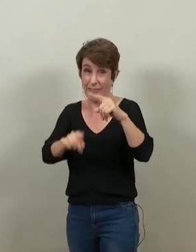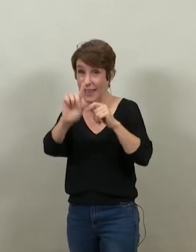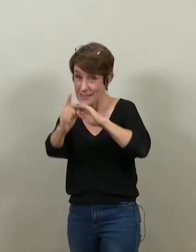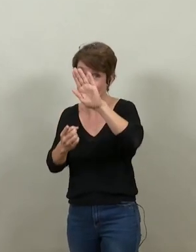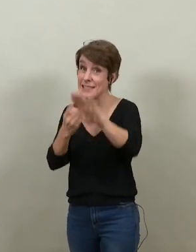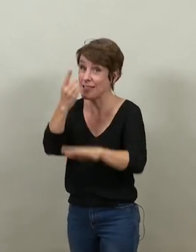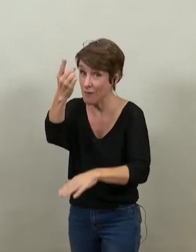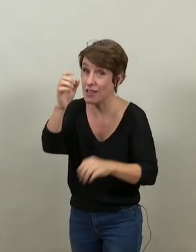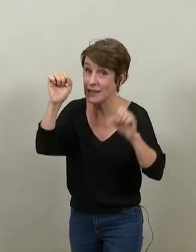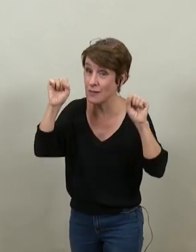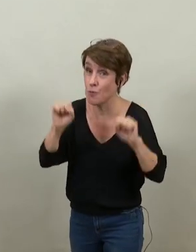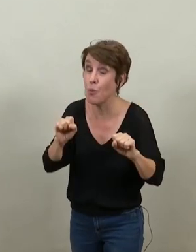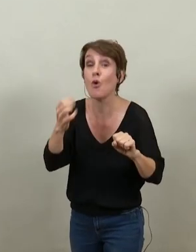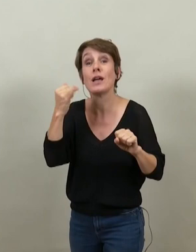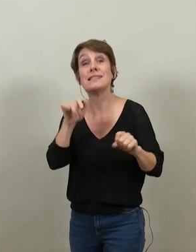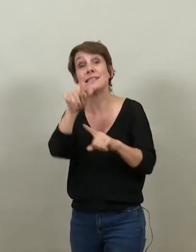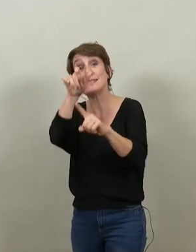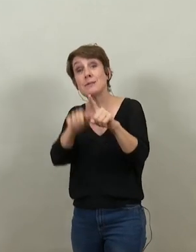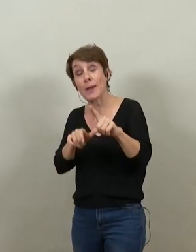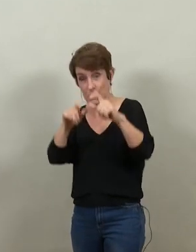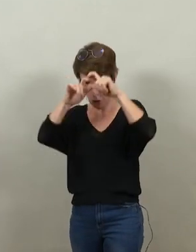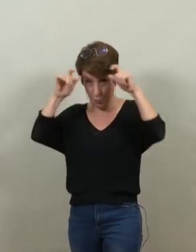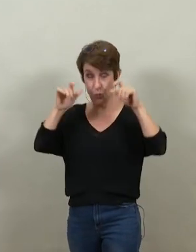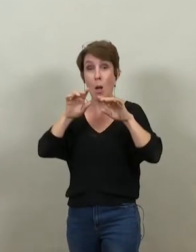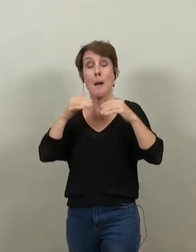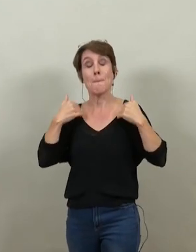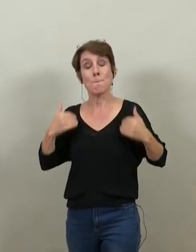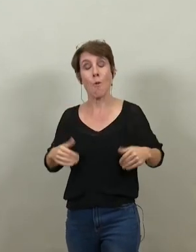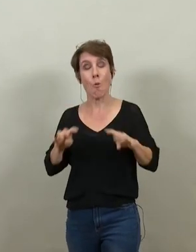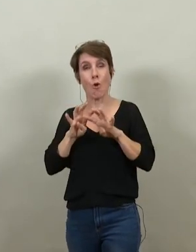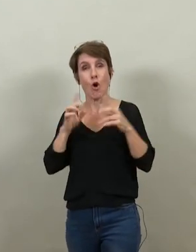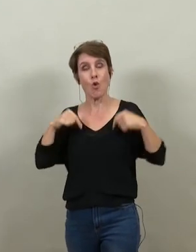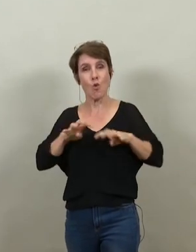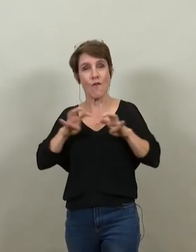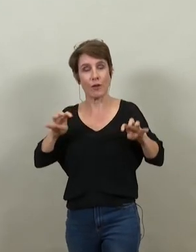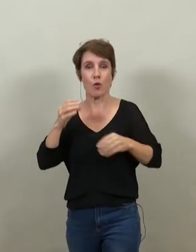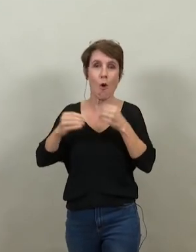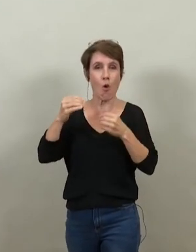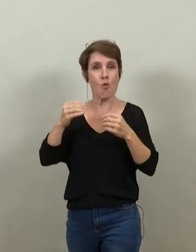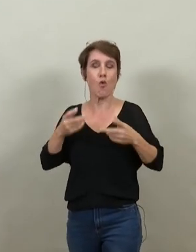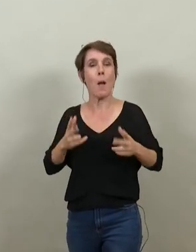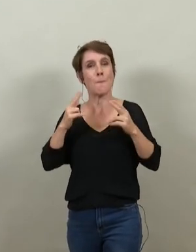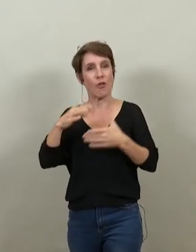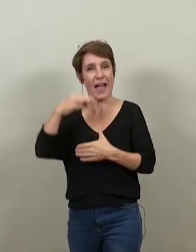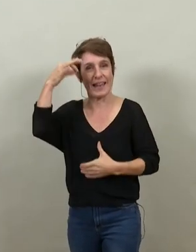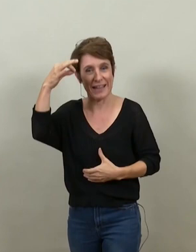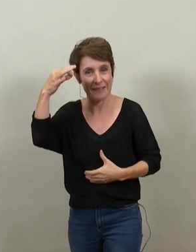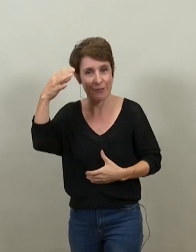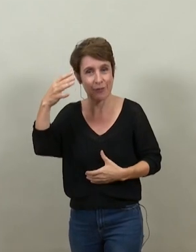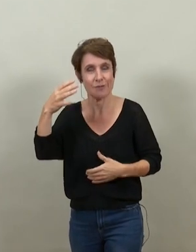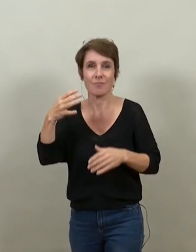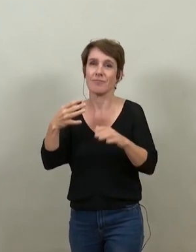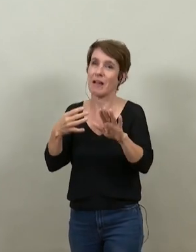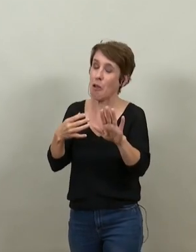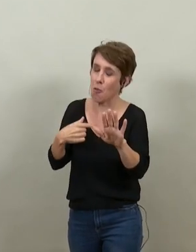l'encontre d'une personne exençon une fonction de membre du gouvernement ou un mandat électif public au moment des faits donc je comprends que